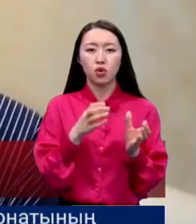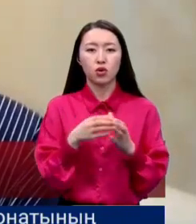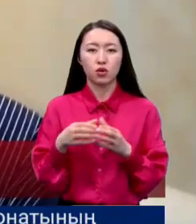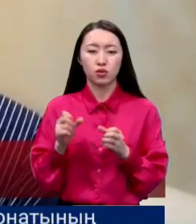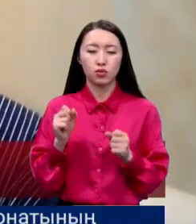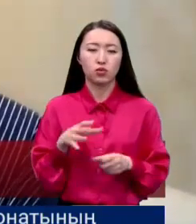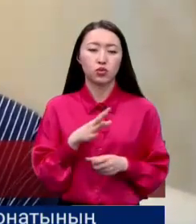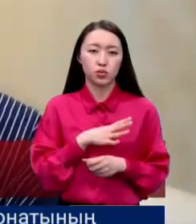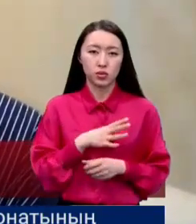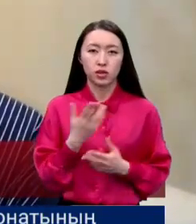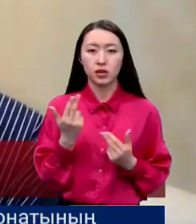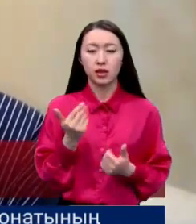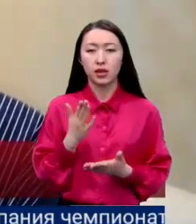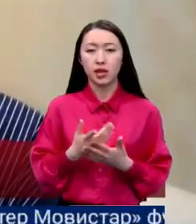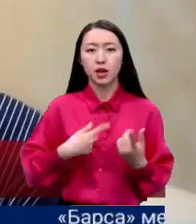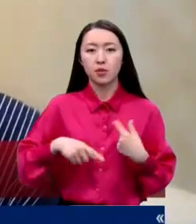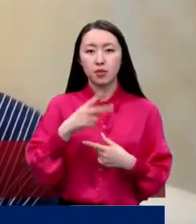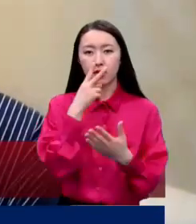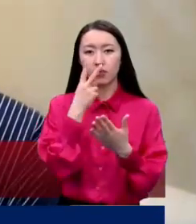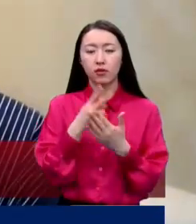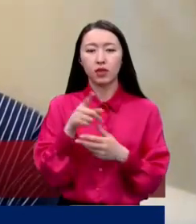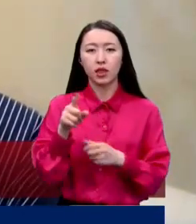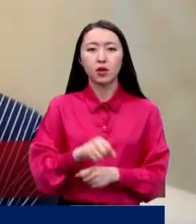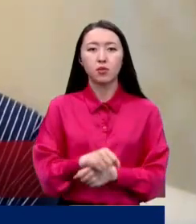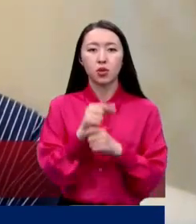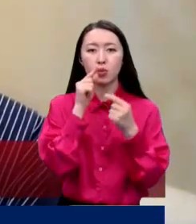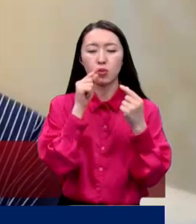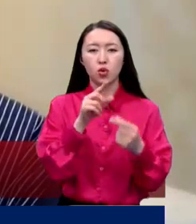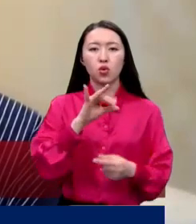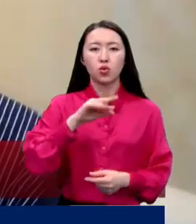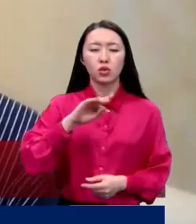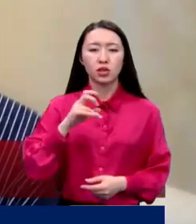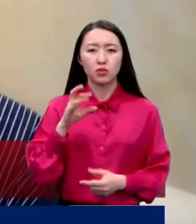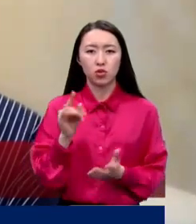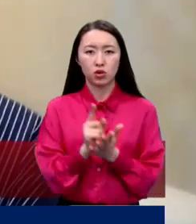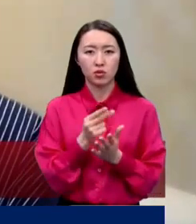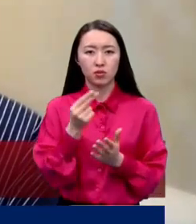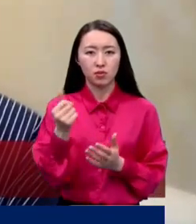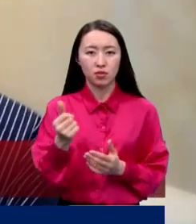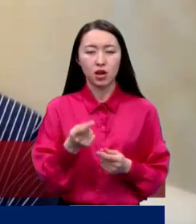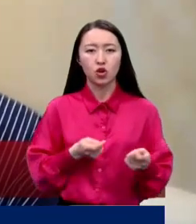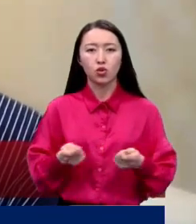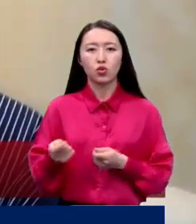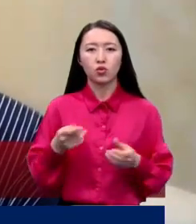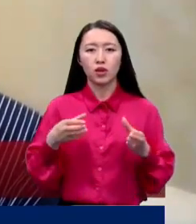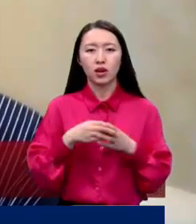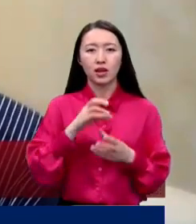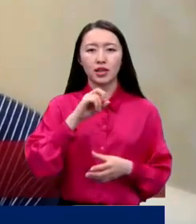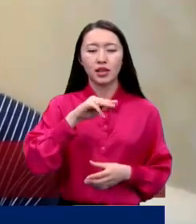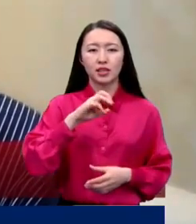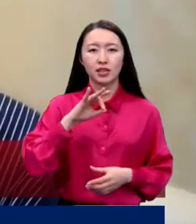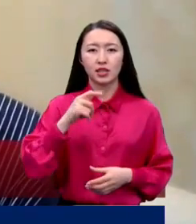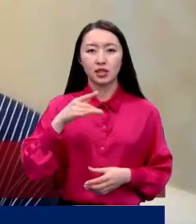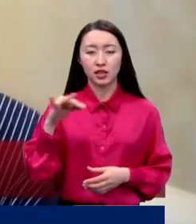себе локальные возможны. Мы видели там на митинге против утилизбора руководителей партийных проектов Ельтрега